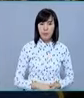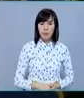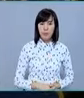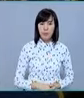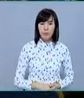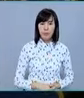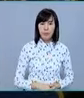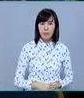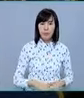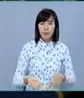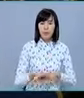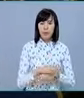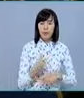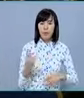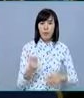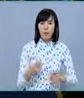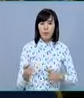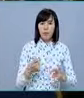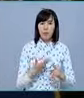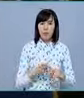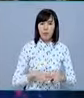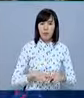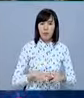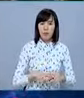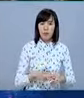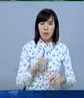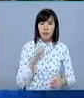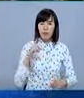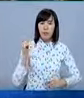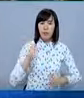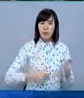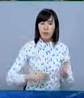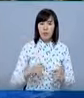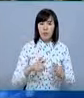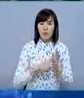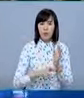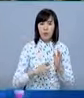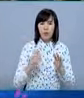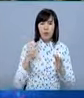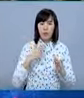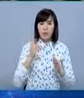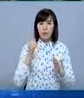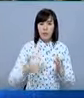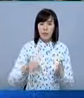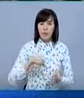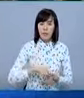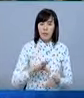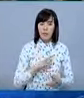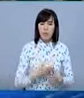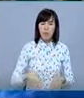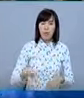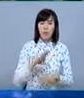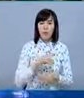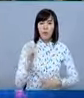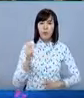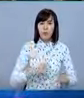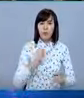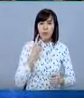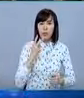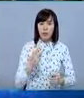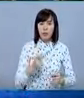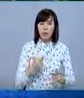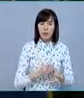Мегаполис болғалы тұңғыш рет ұйымдастырылып отырған жастар форумына 700-ден астам қатысушы келіп отыр. Жалпы форумның көздегені